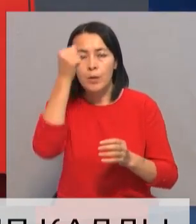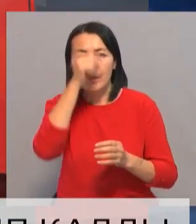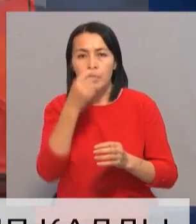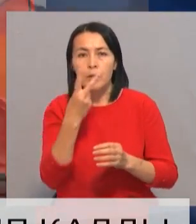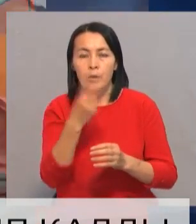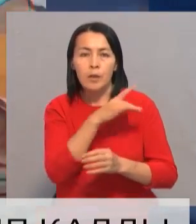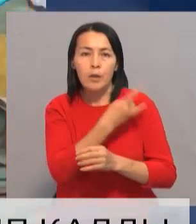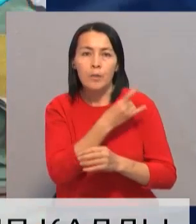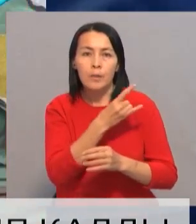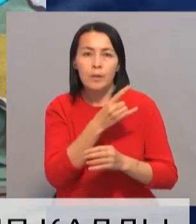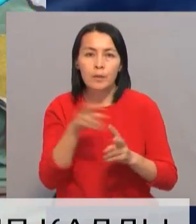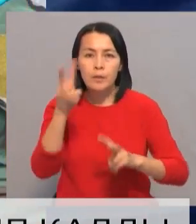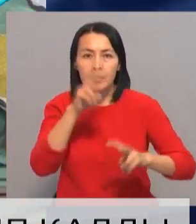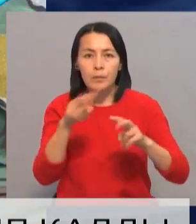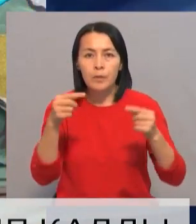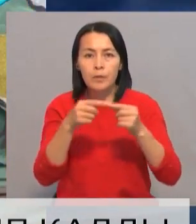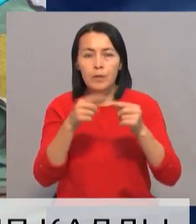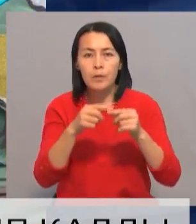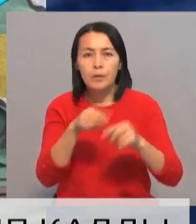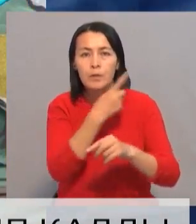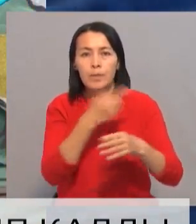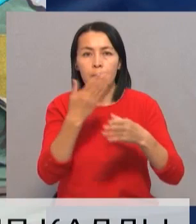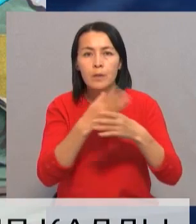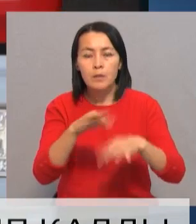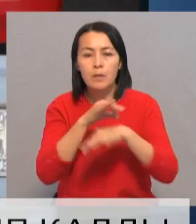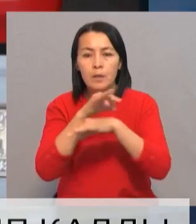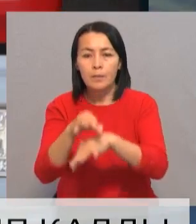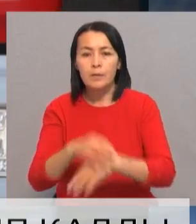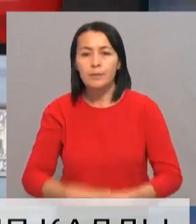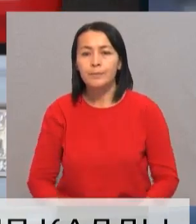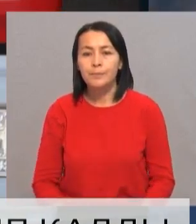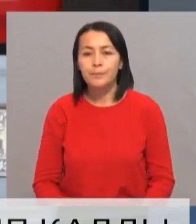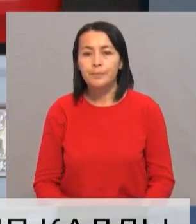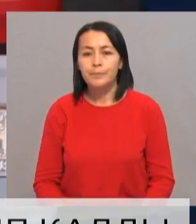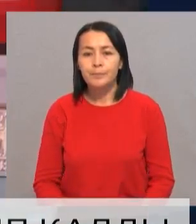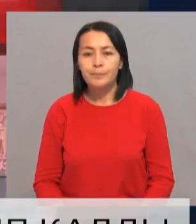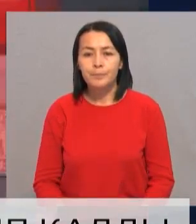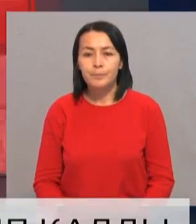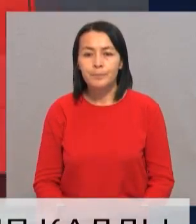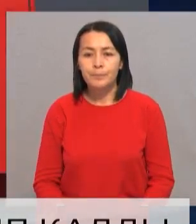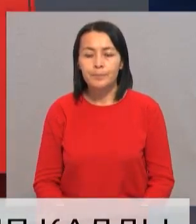жастағы екі бүлдіршінді тауып, дер кезінде жедел жәрдем бригадасына тапсырды.